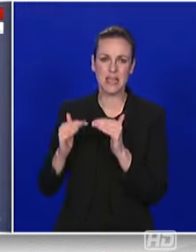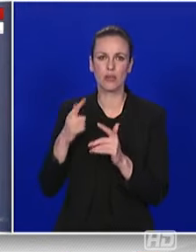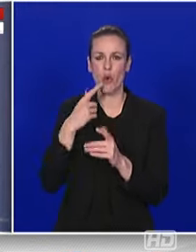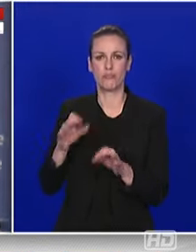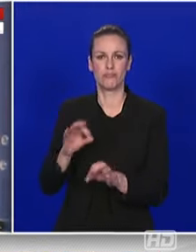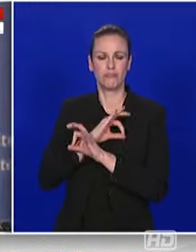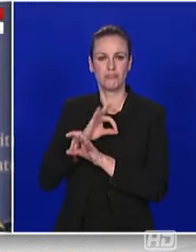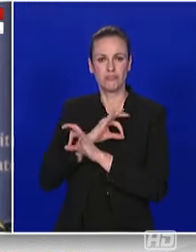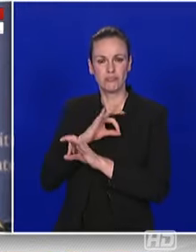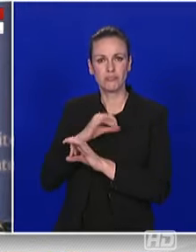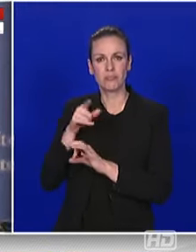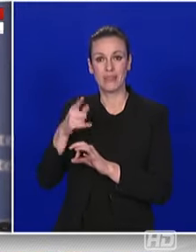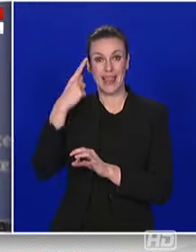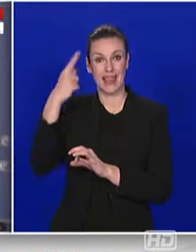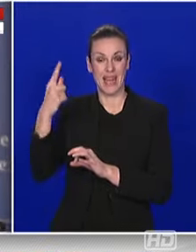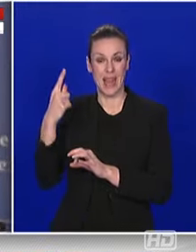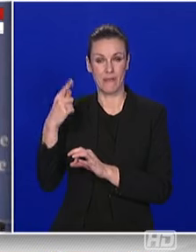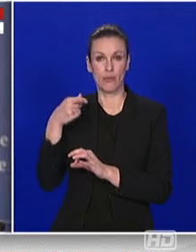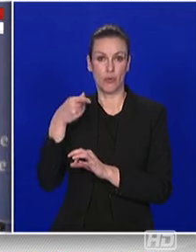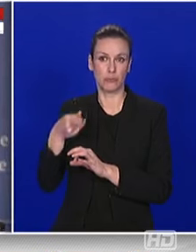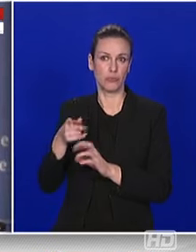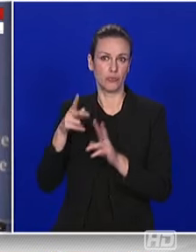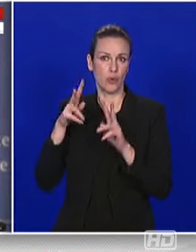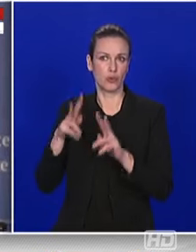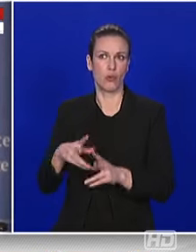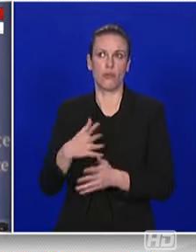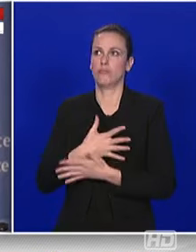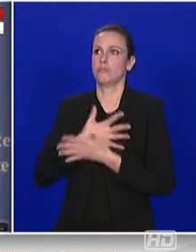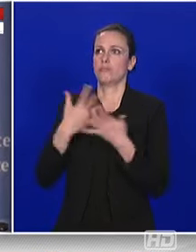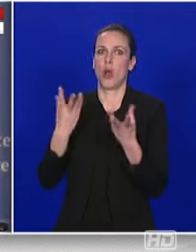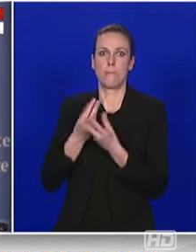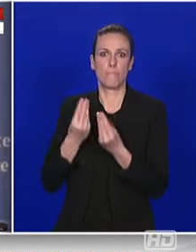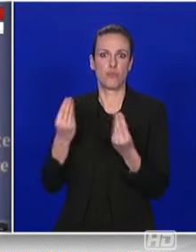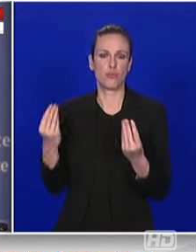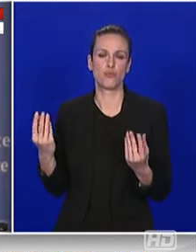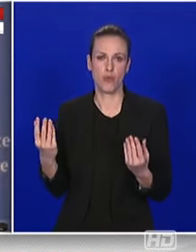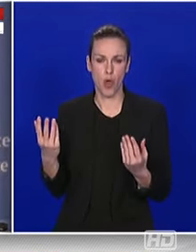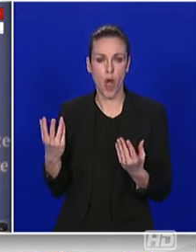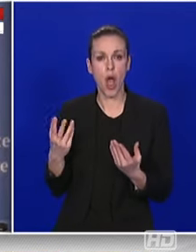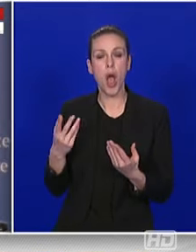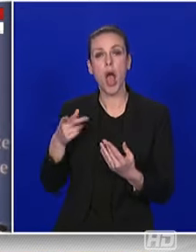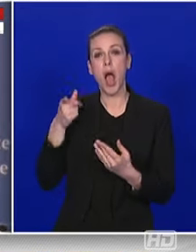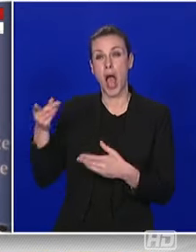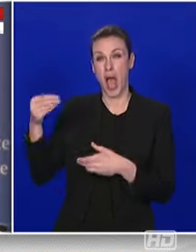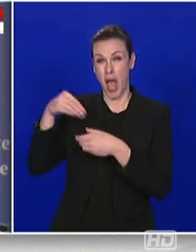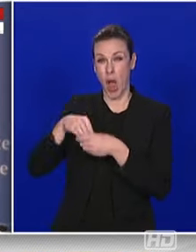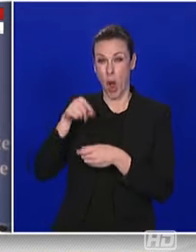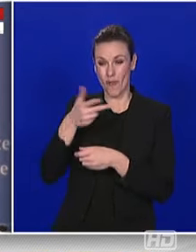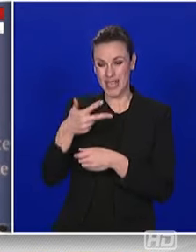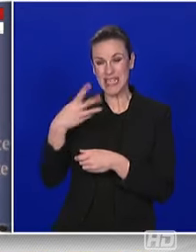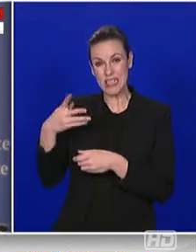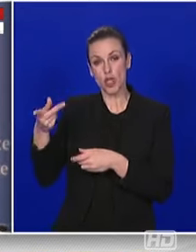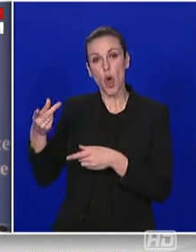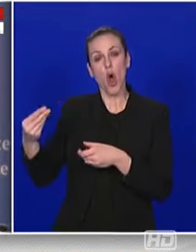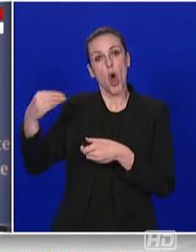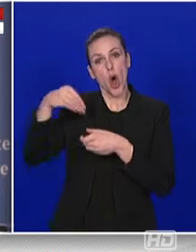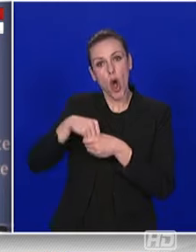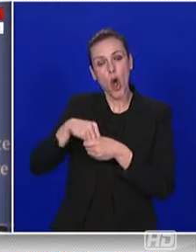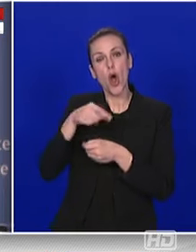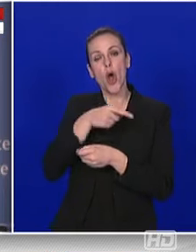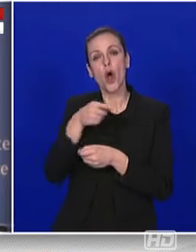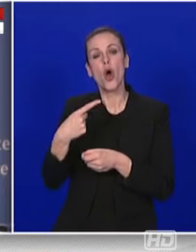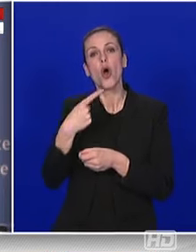preminulih dnevno, to je ono zaista ogroman broj, i da li u taj broj pribrajate one koji